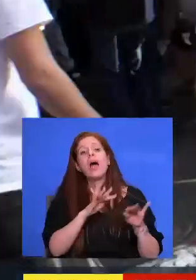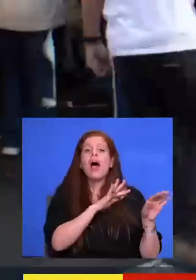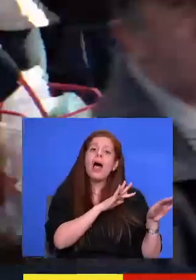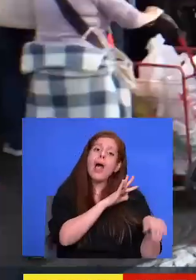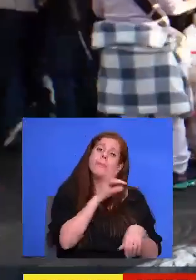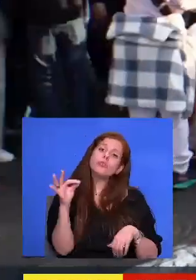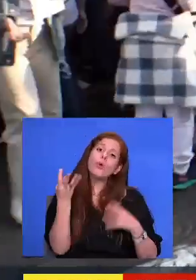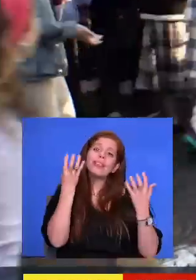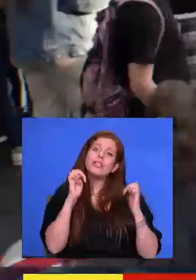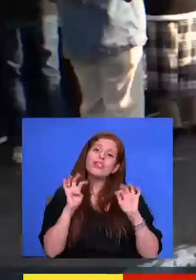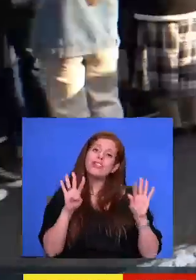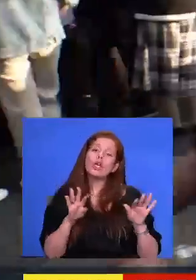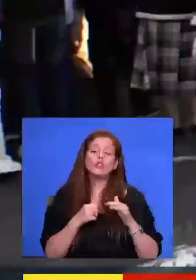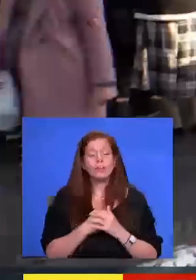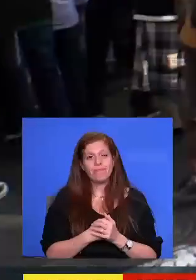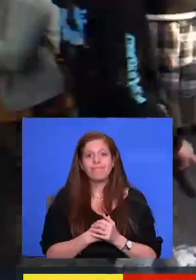599.